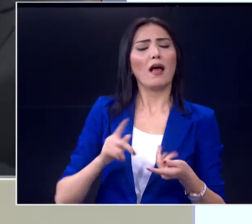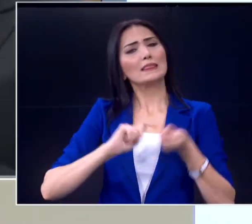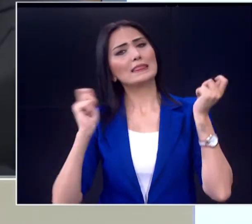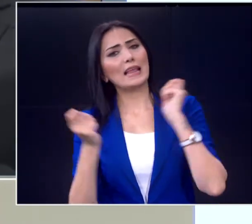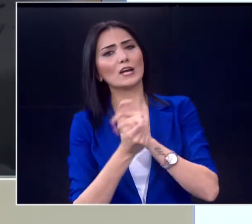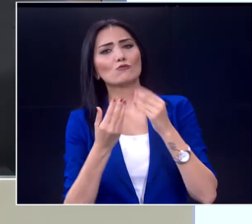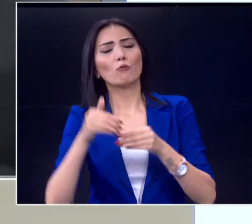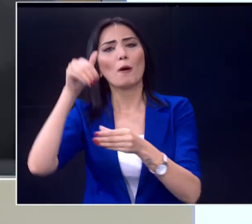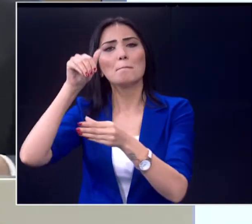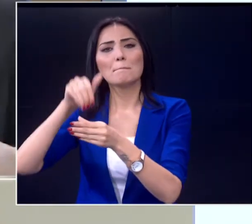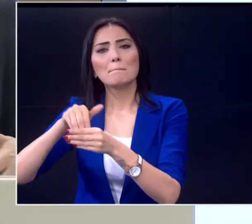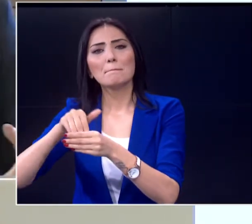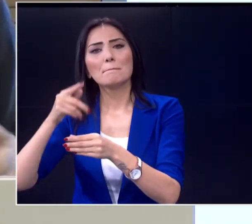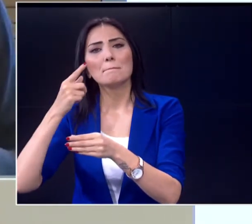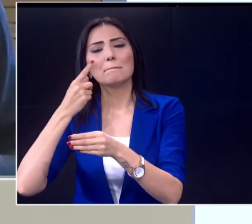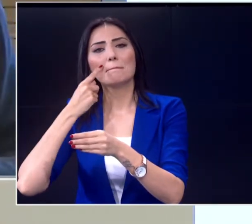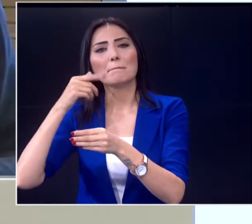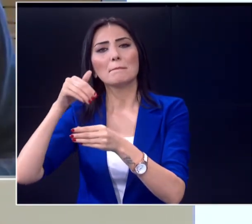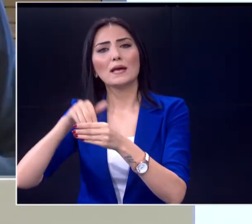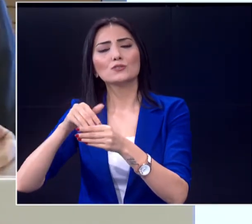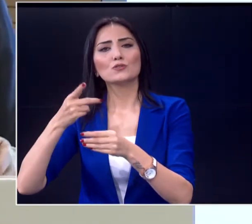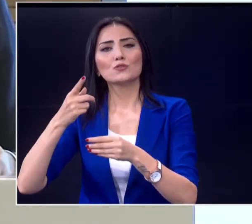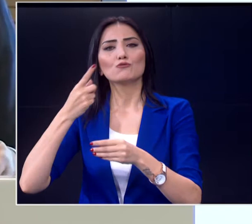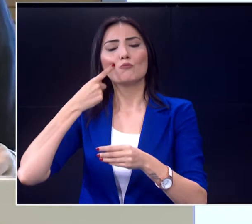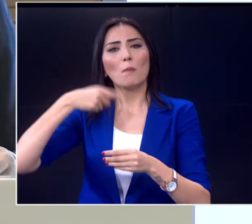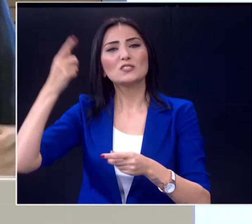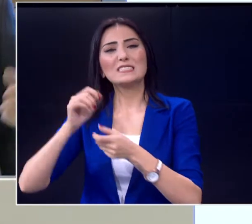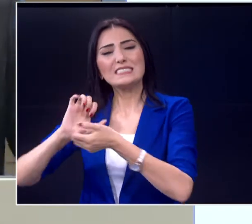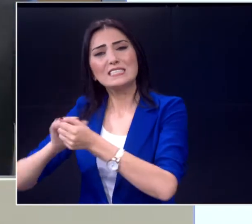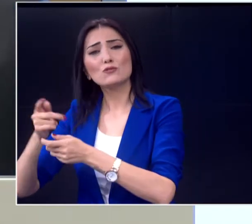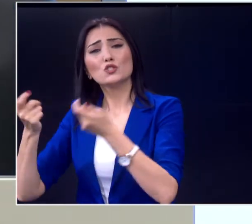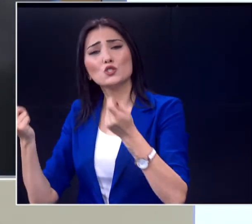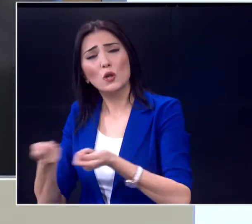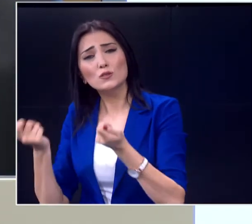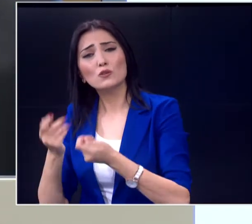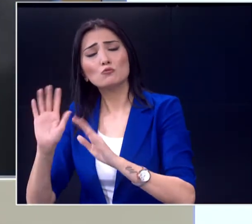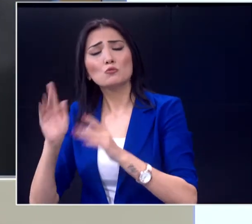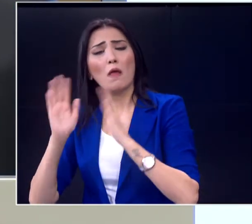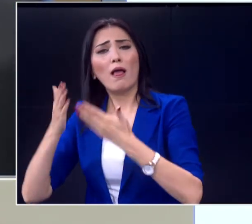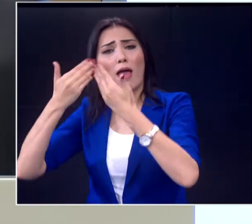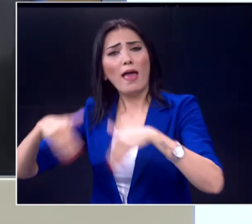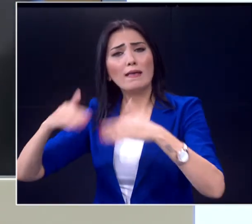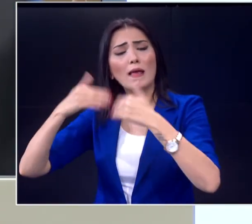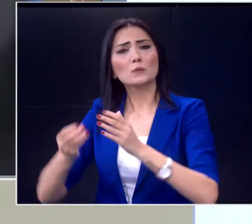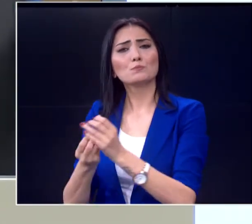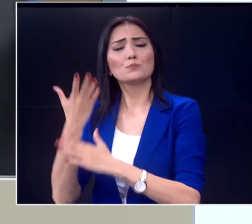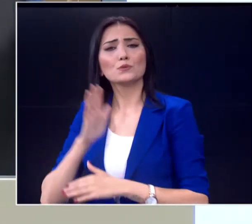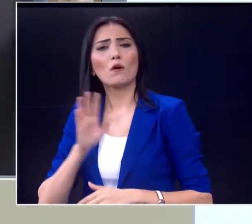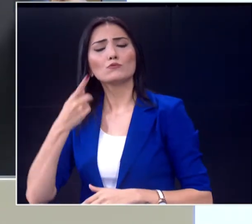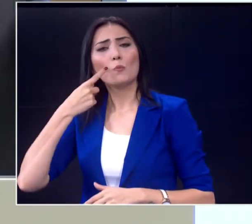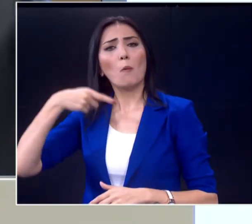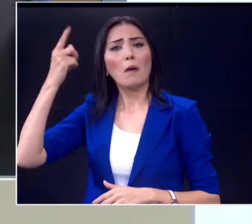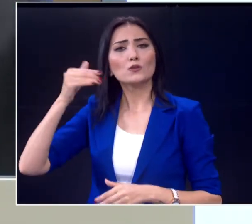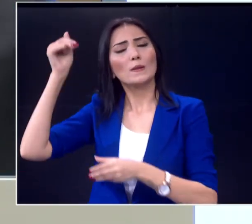oldu, meclis Cumhurbaşkanı'nı sıkıştırdı, çalışacak, sürekli engel çıkarıyor. O zaman Cumhurbaşkanı